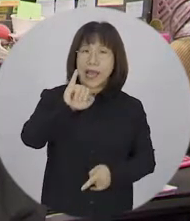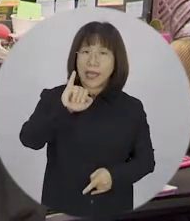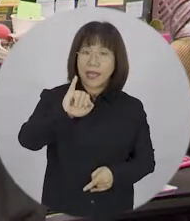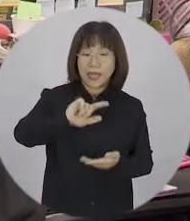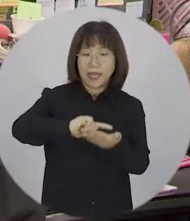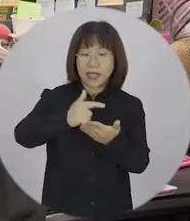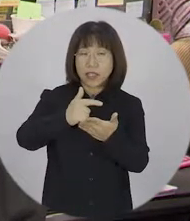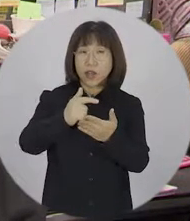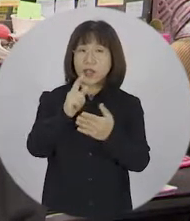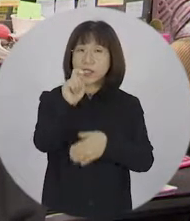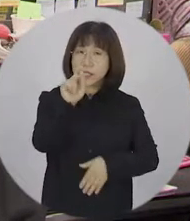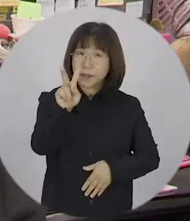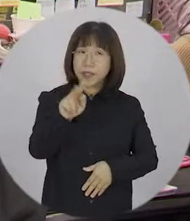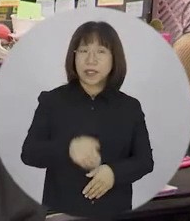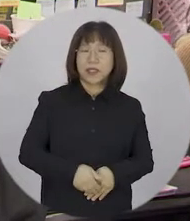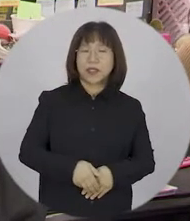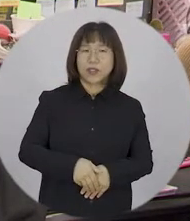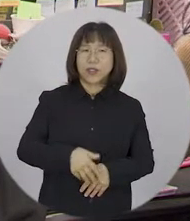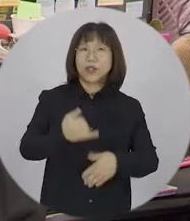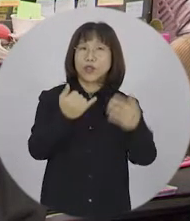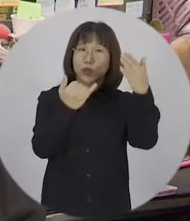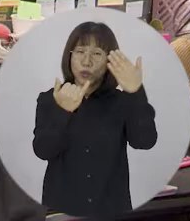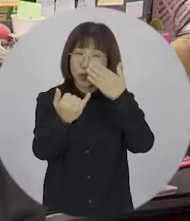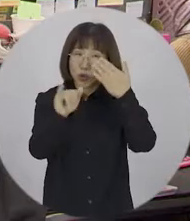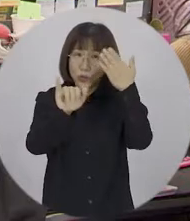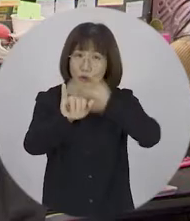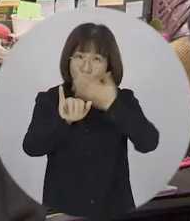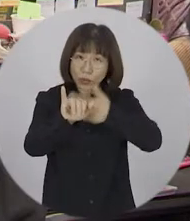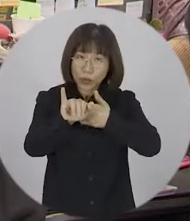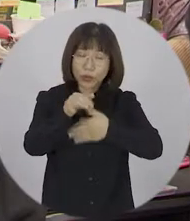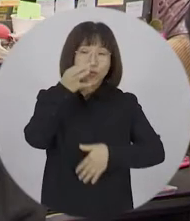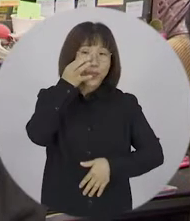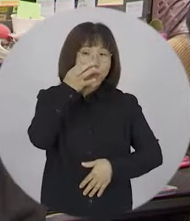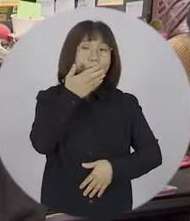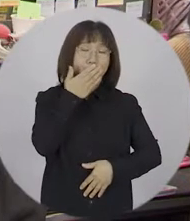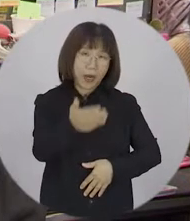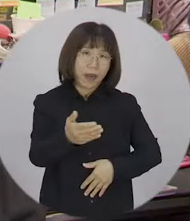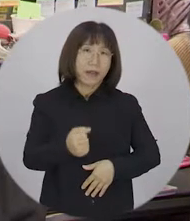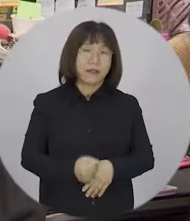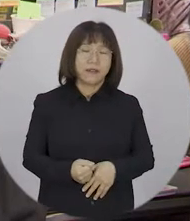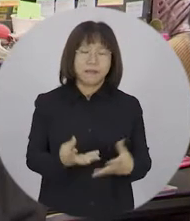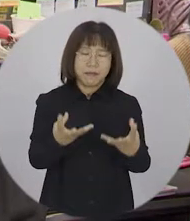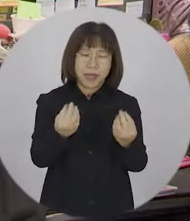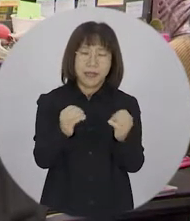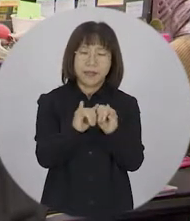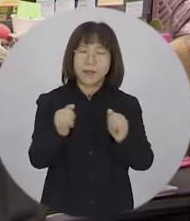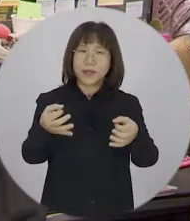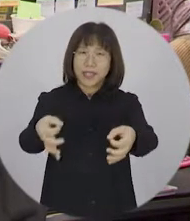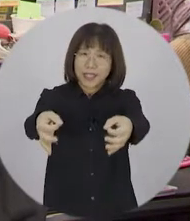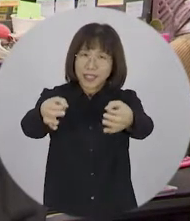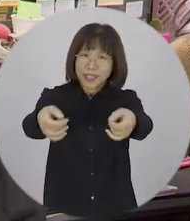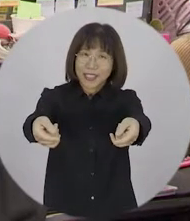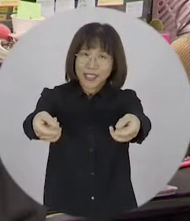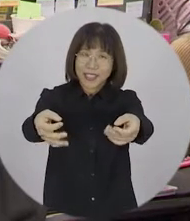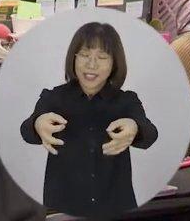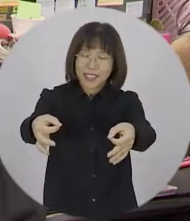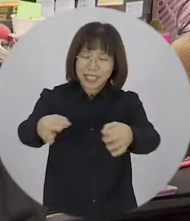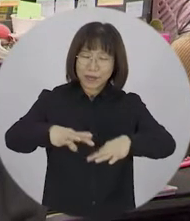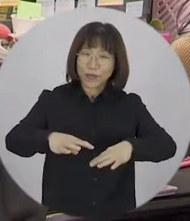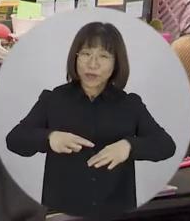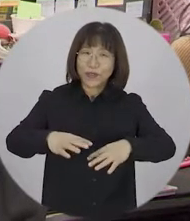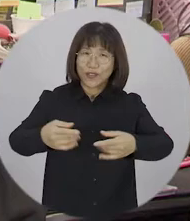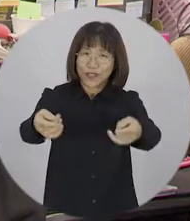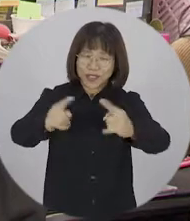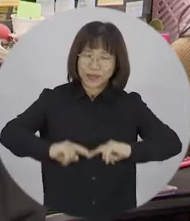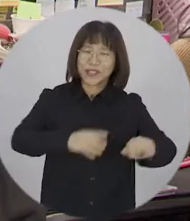아이강서TV 유튜브 채널에서 시청하실 수 있으며 영상을 통해 보다 더 많은 구민들이 기부